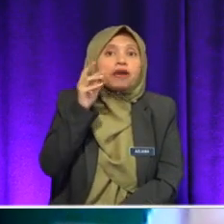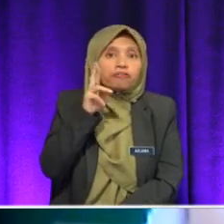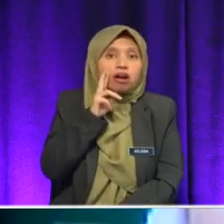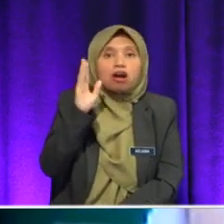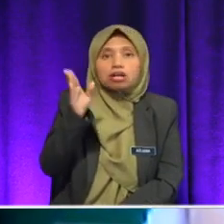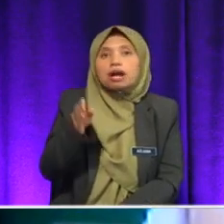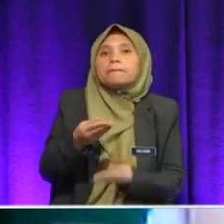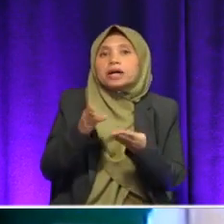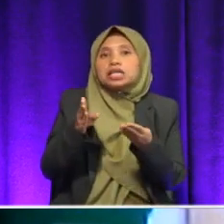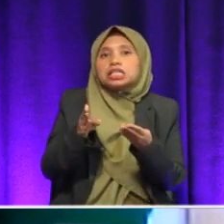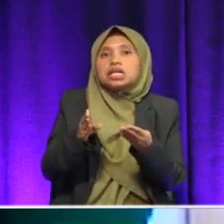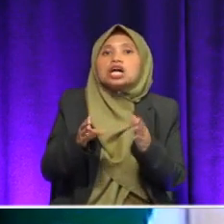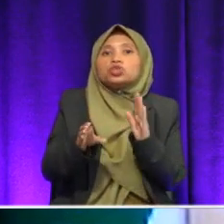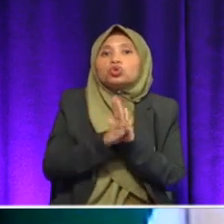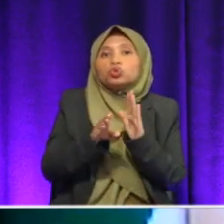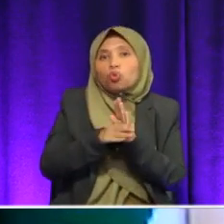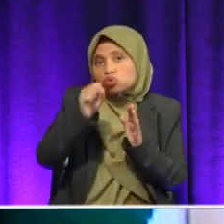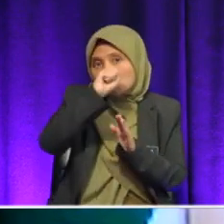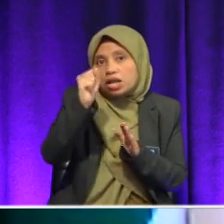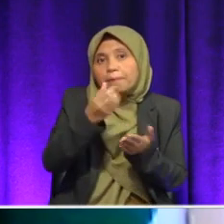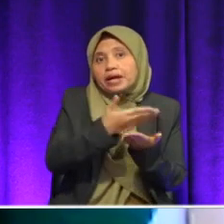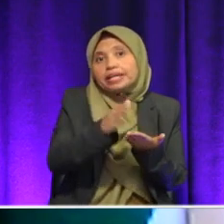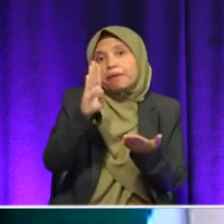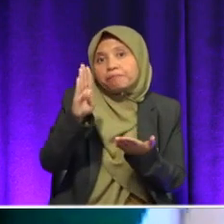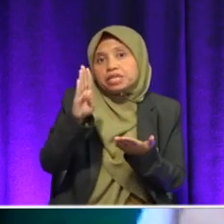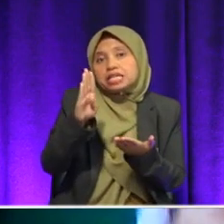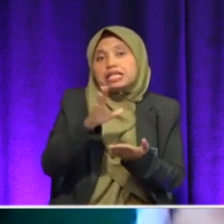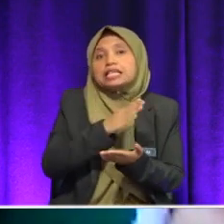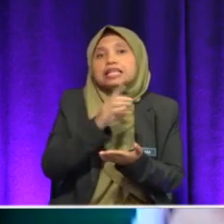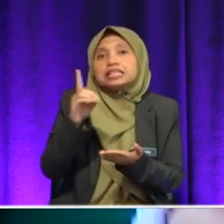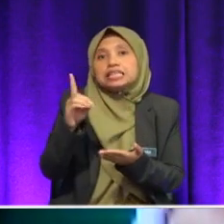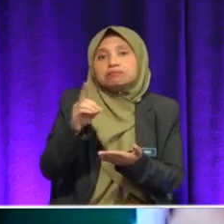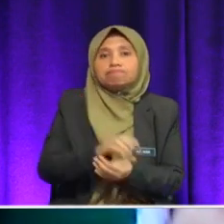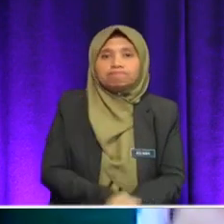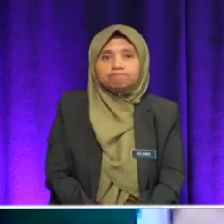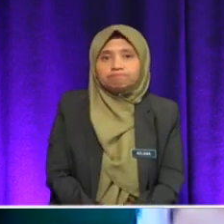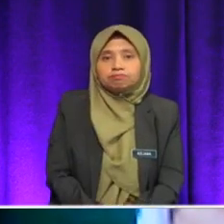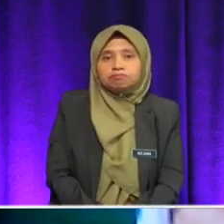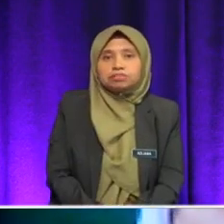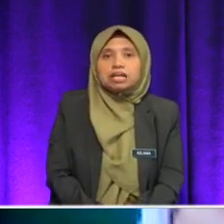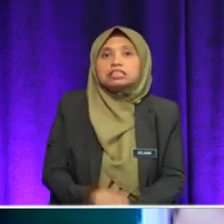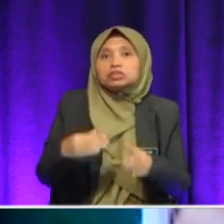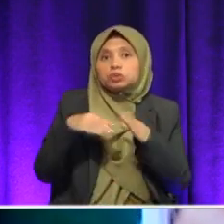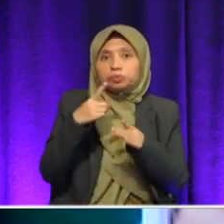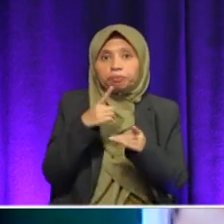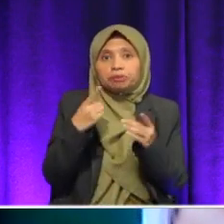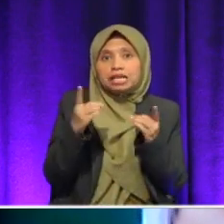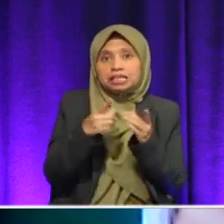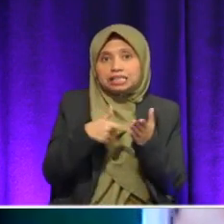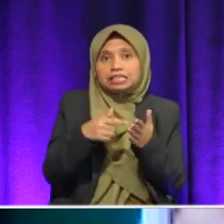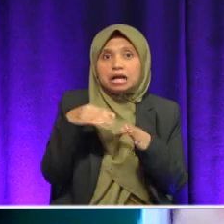dan bagaimana cara untuk menjawab dengan tepat kita coba segitiga kita akan kembali setelah proses ini hanya di dalam sukses